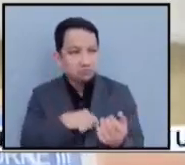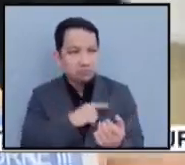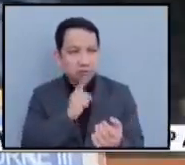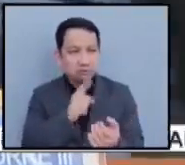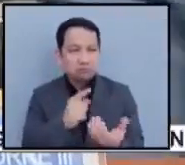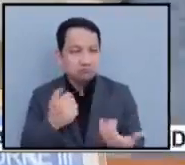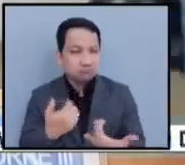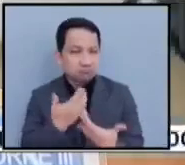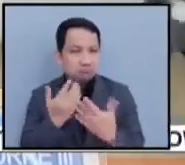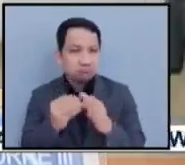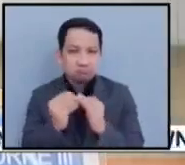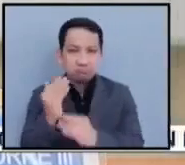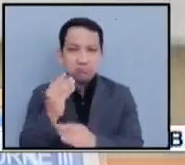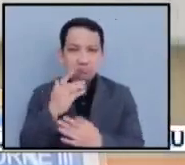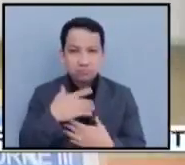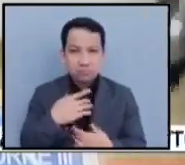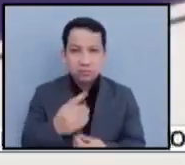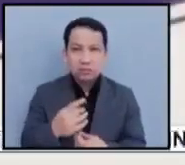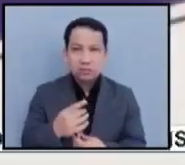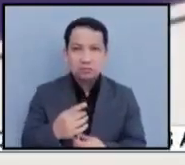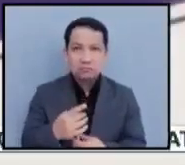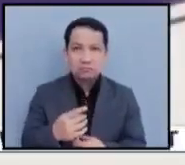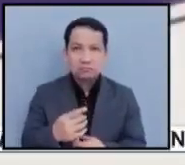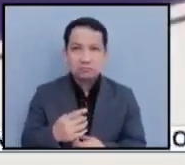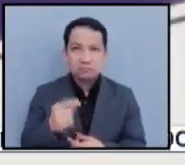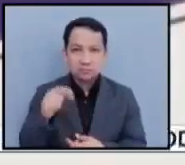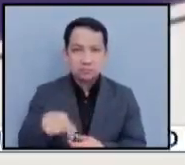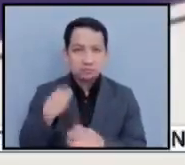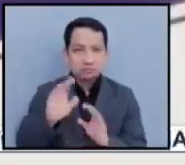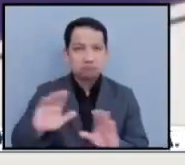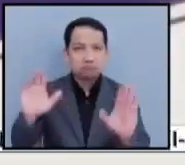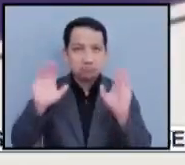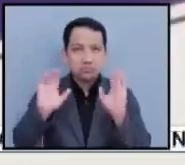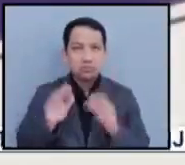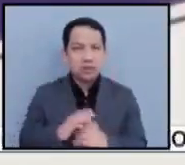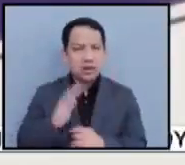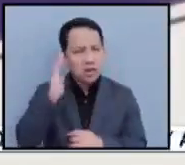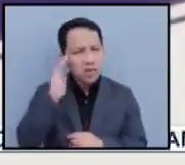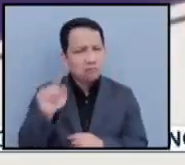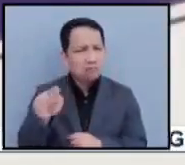their interest to just peacefully surrender. Alam na nila, alam na lang sila. Kaya